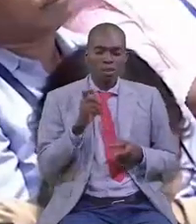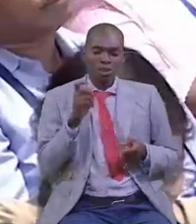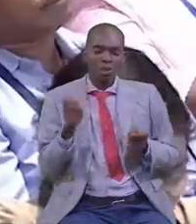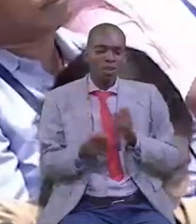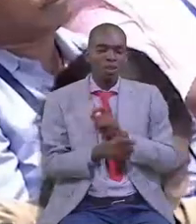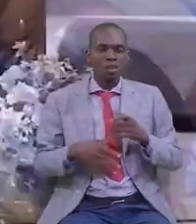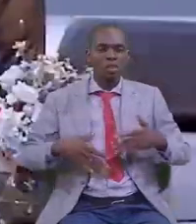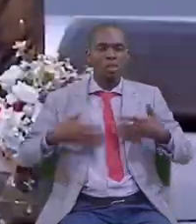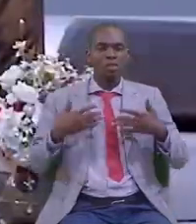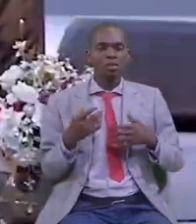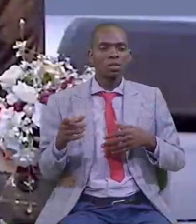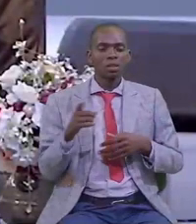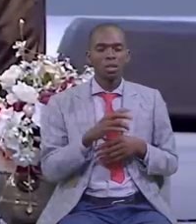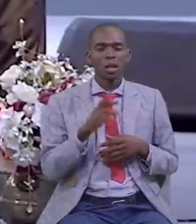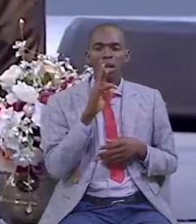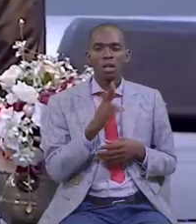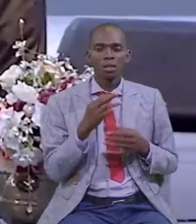Ils élèvent ceux qui sont tombés.